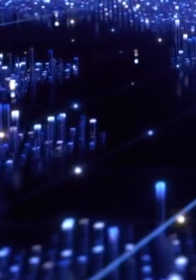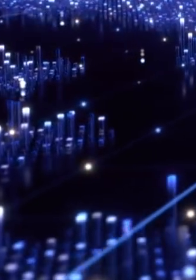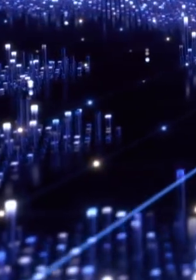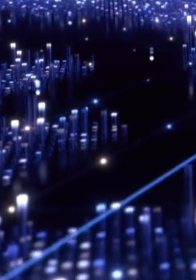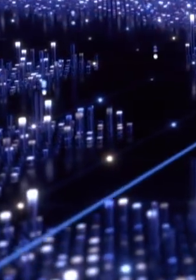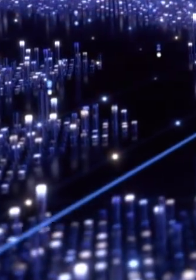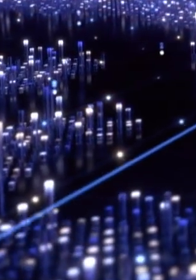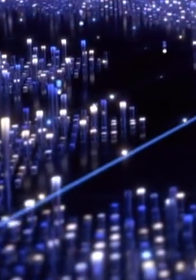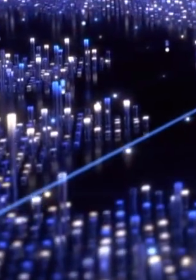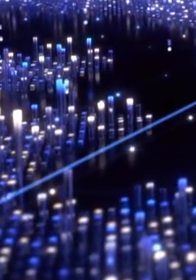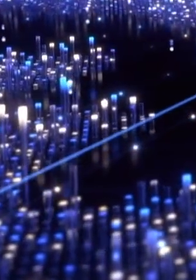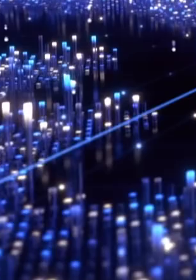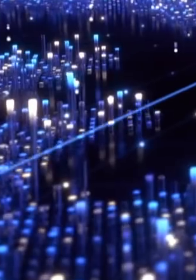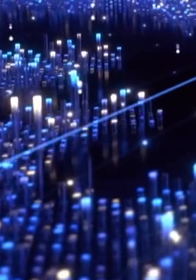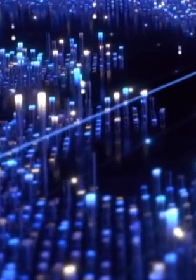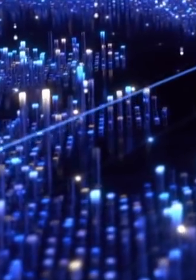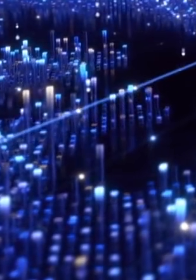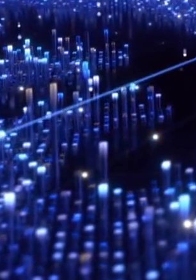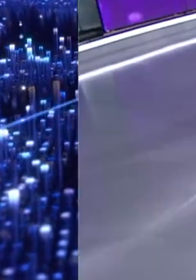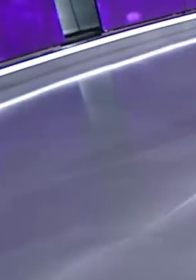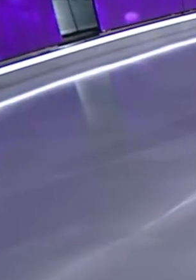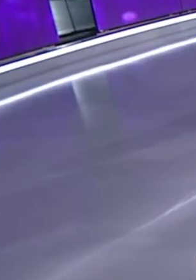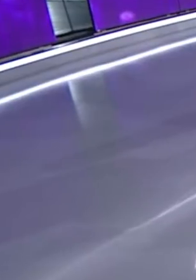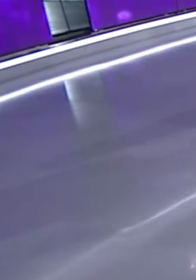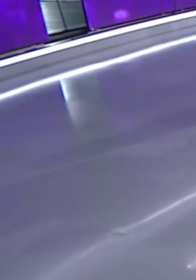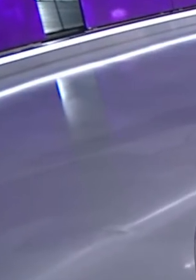חדשות הערב עם מיכל רבינוביץ'.